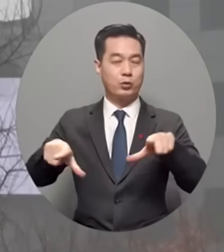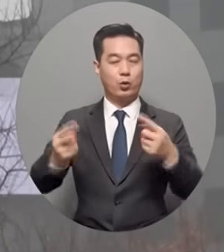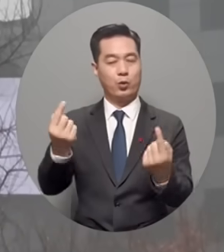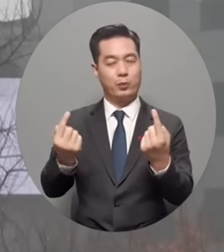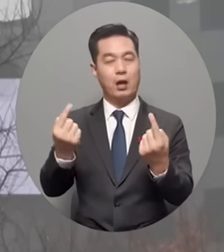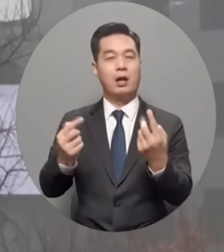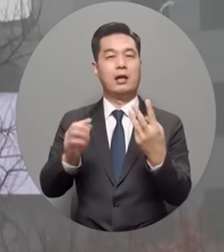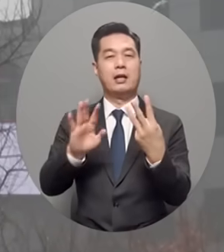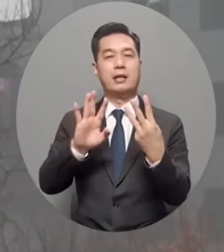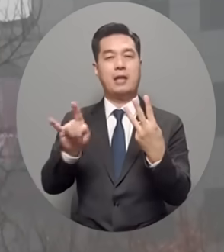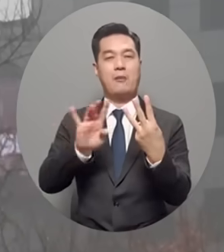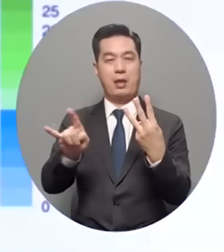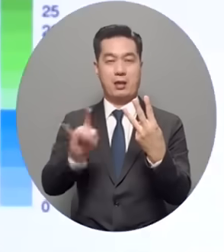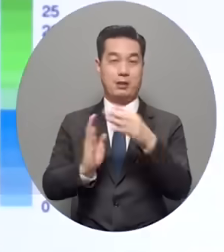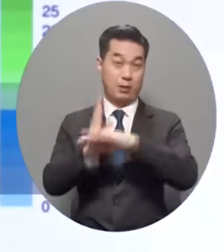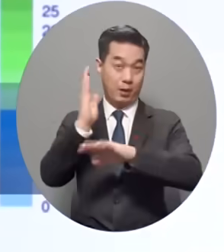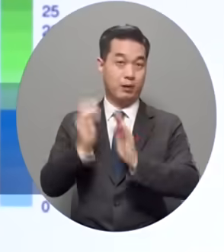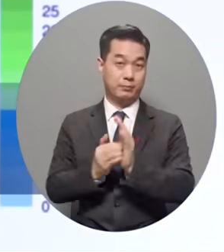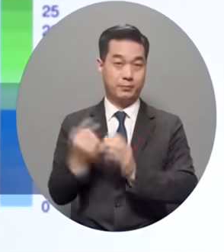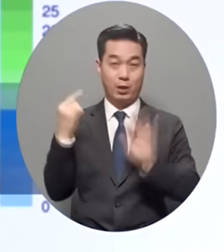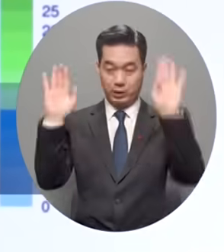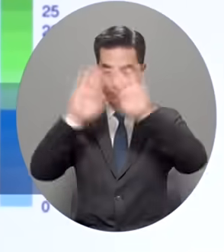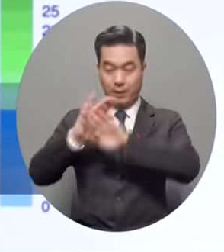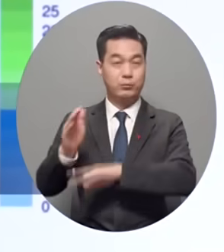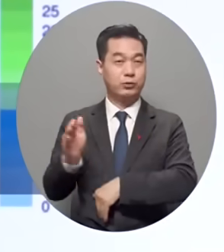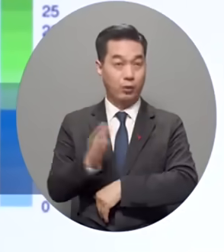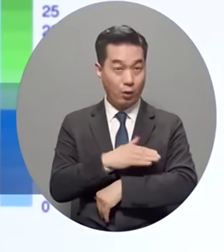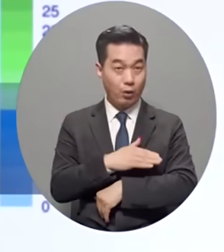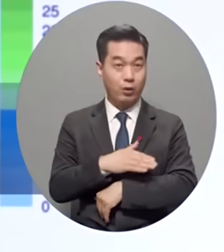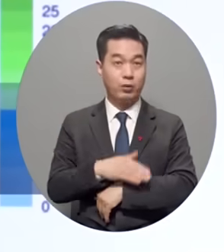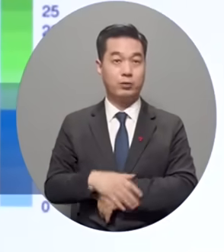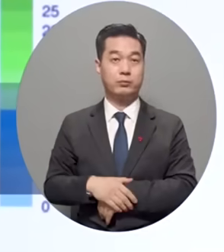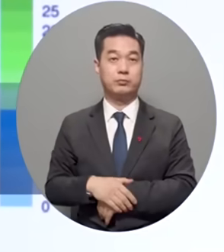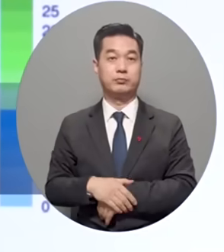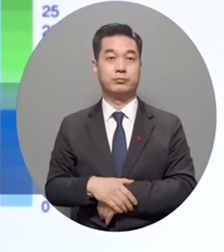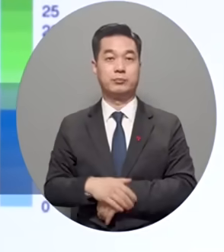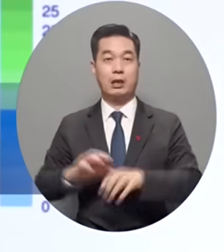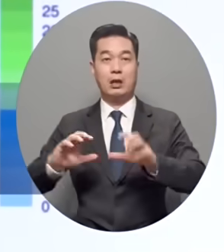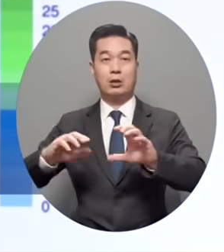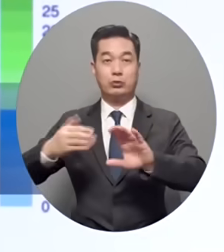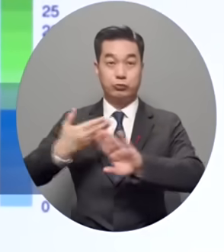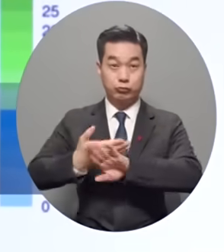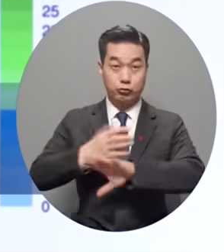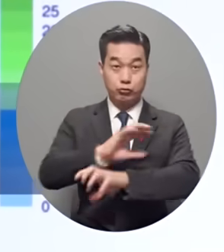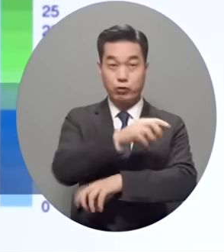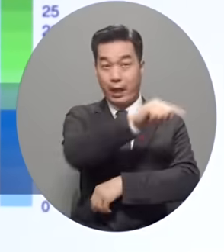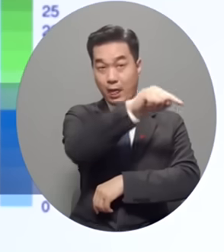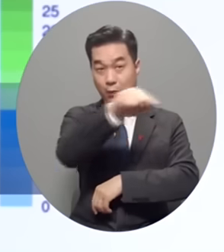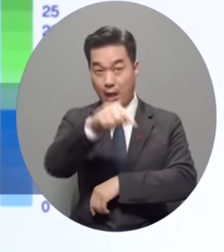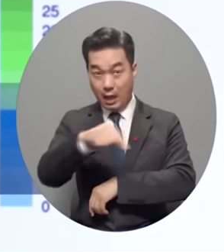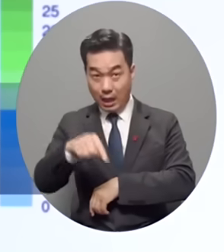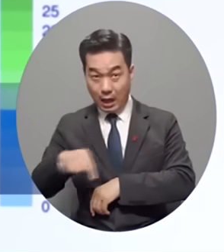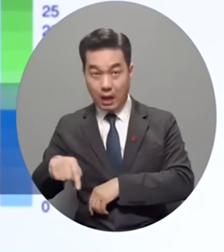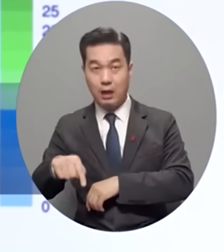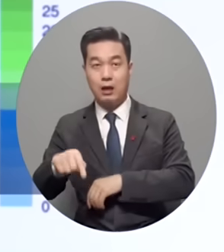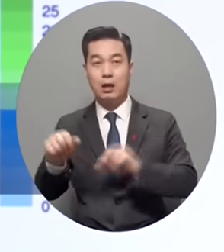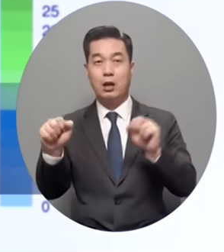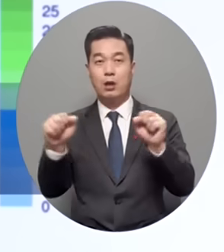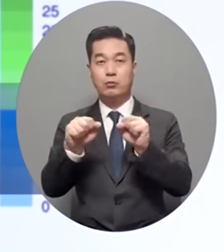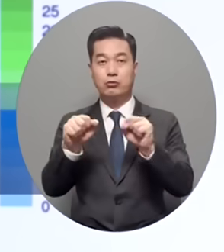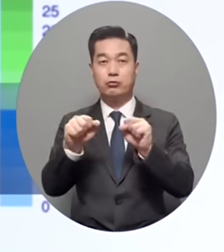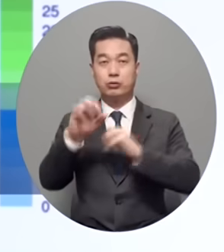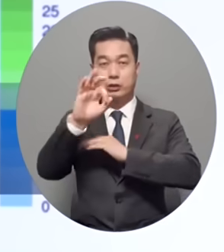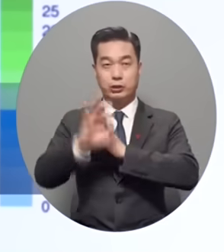3배를 뛰어넘었습니다. 어제 밤부터 국외 미세먼지가 북서기류와 함께 유입되면서 수도권과